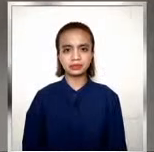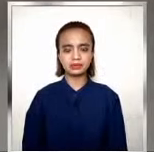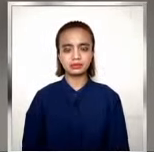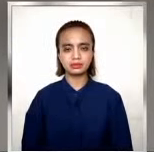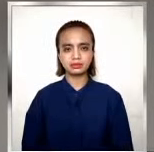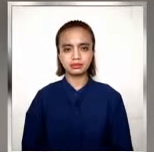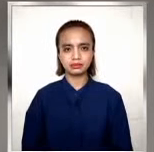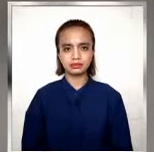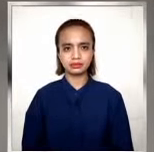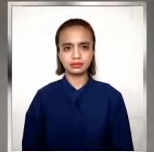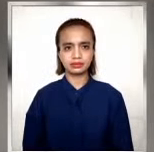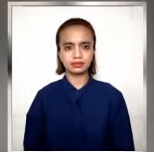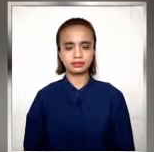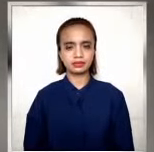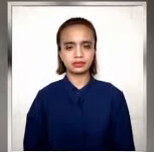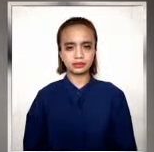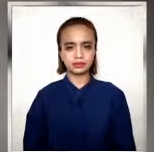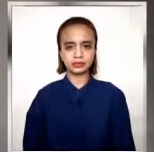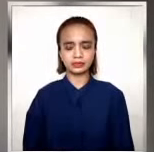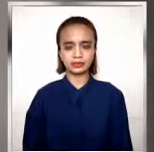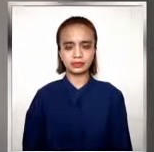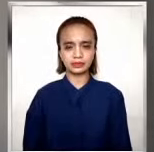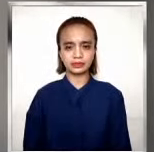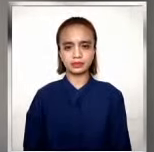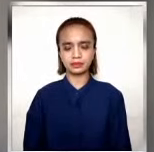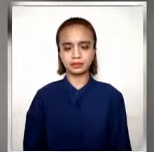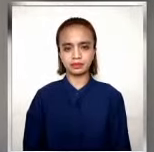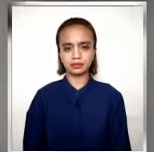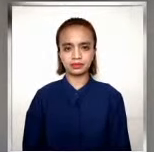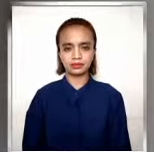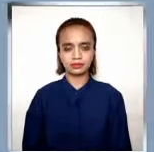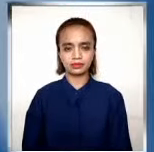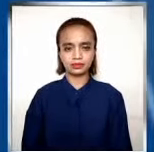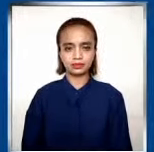Hilomen Velasco, nakatutok 24 Oras.